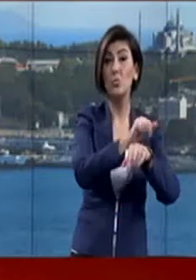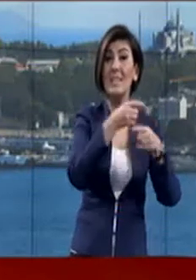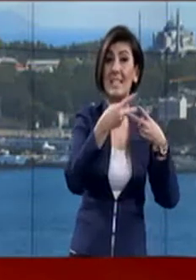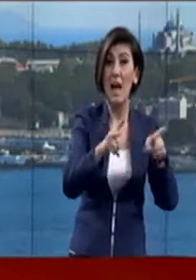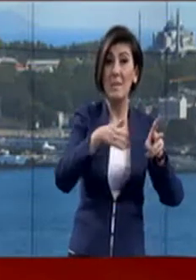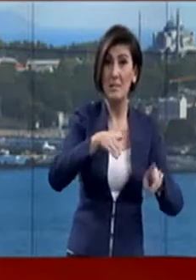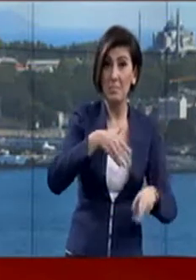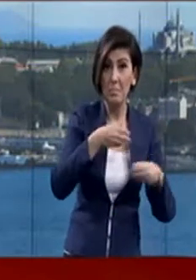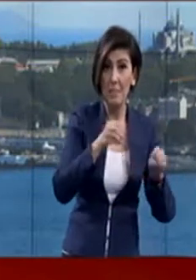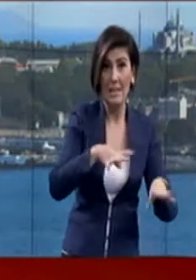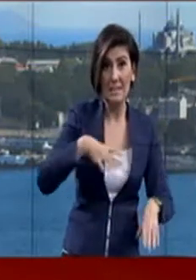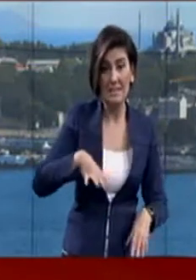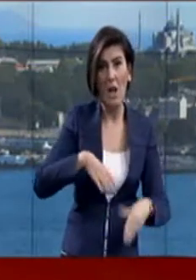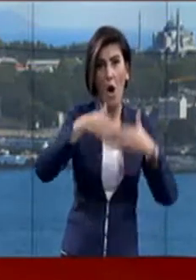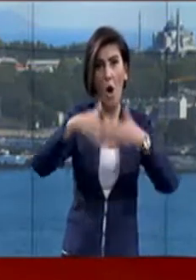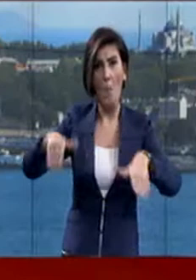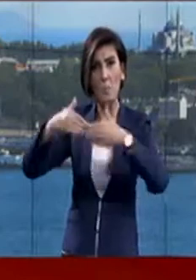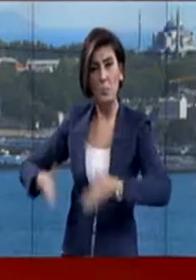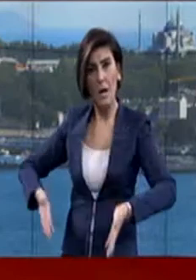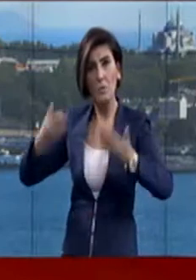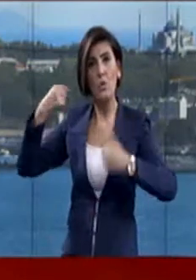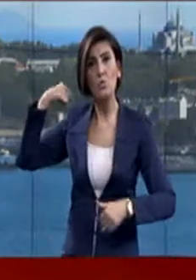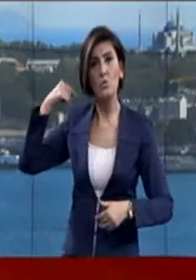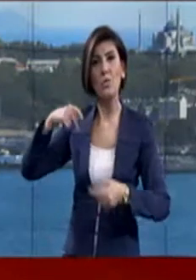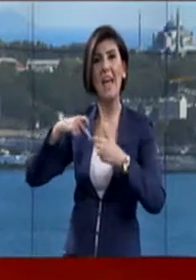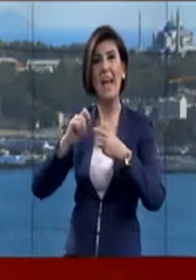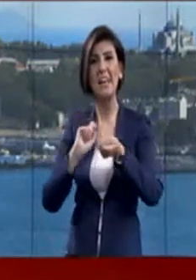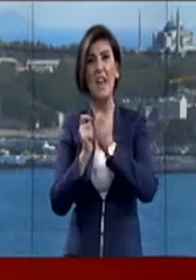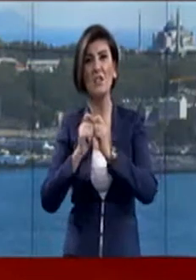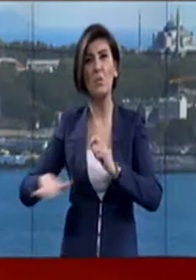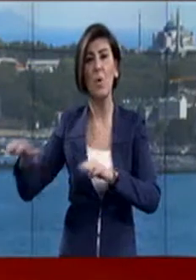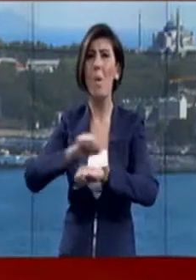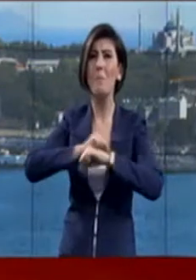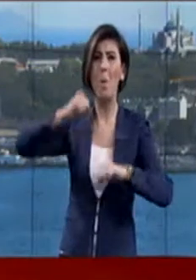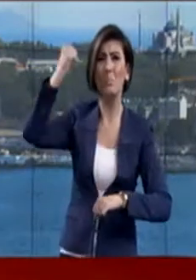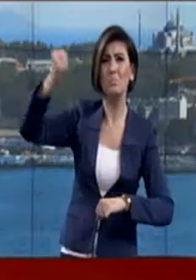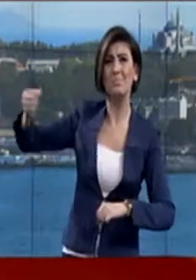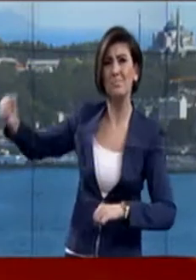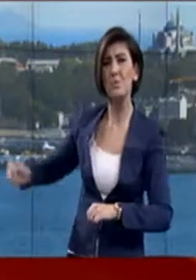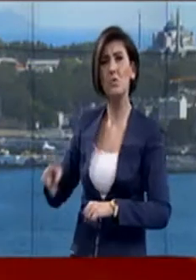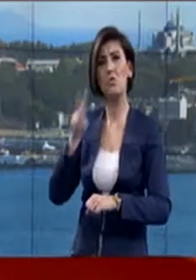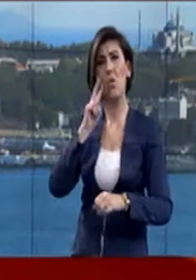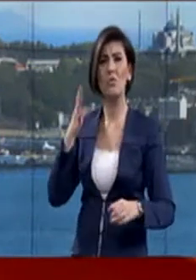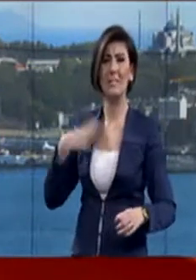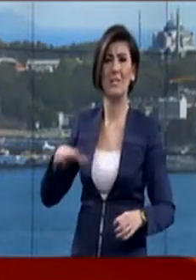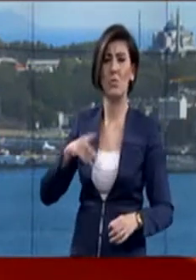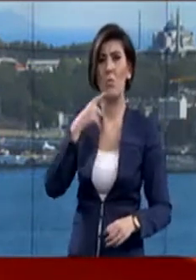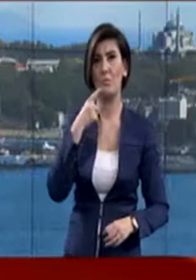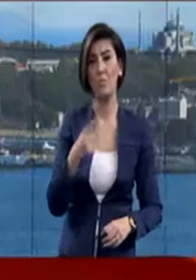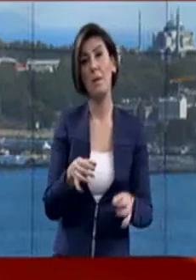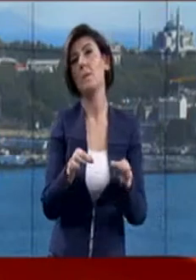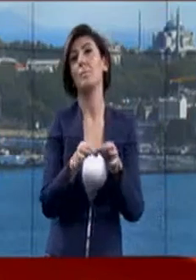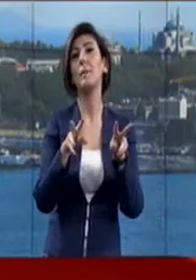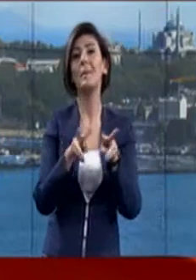bırakılması, ablukaların kaldırılması ve Suriye rejiminin bombardımana son vermesi olarak sıralanmıştı.